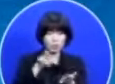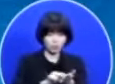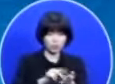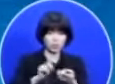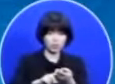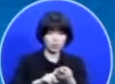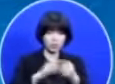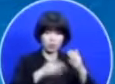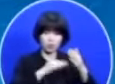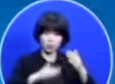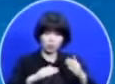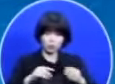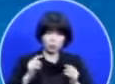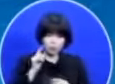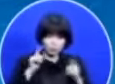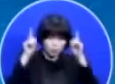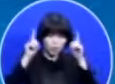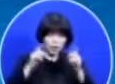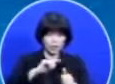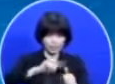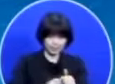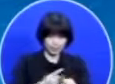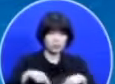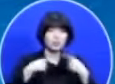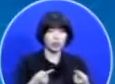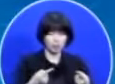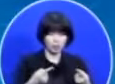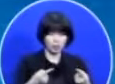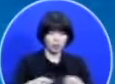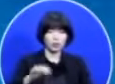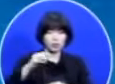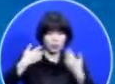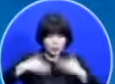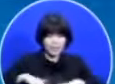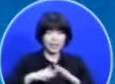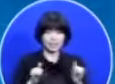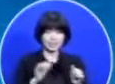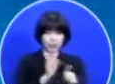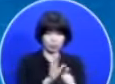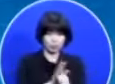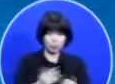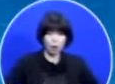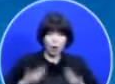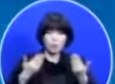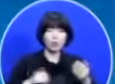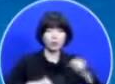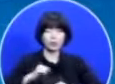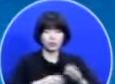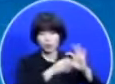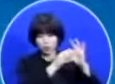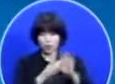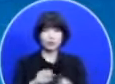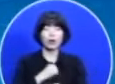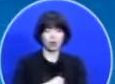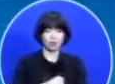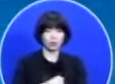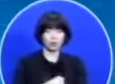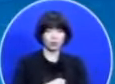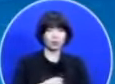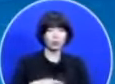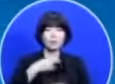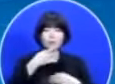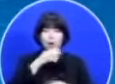분노의 의연히 참여할 수 있어야 되고 약자를 도우며 봉사활동을 꾸준히 할 것 억스